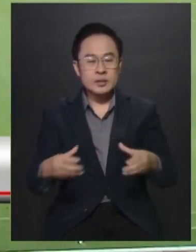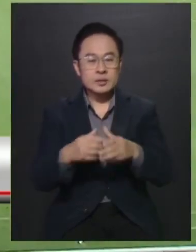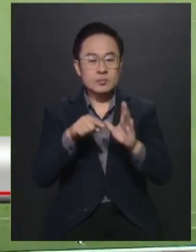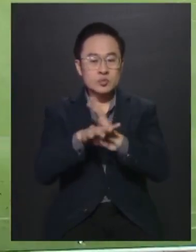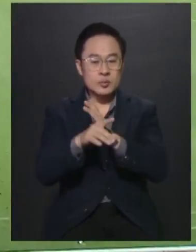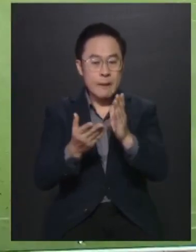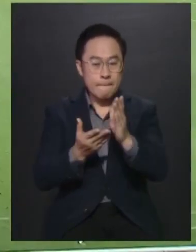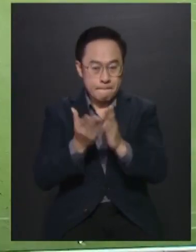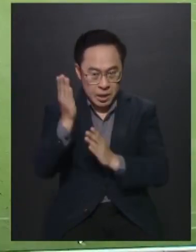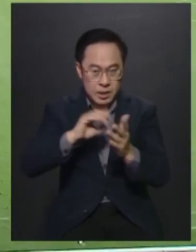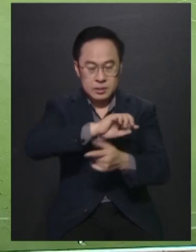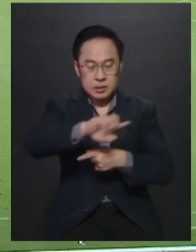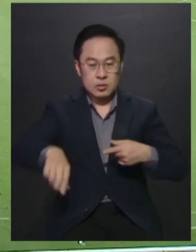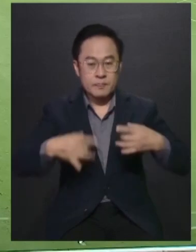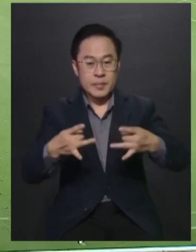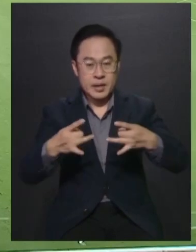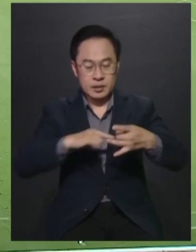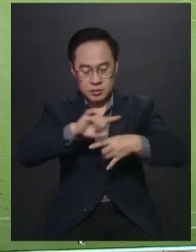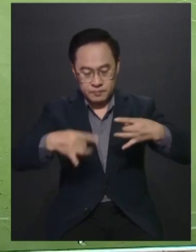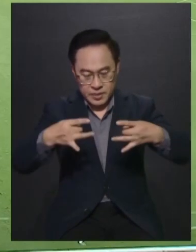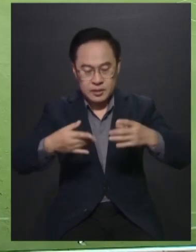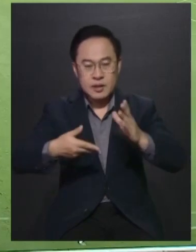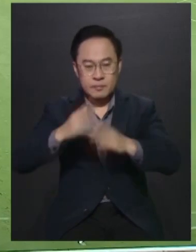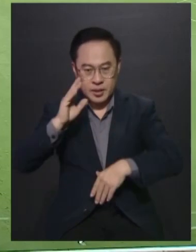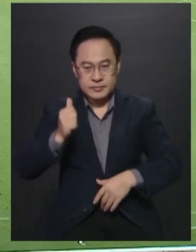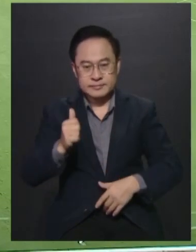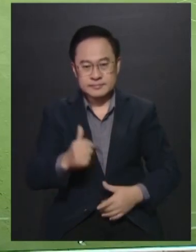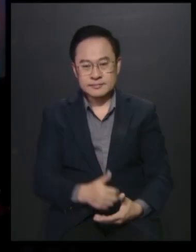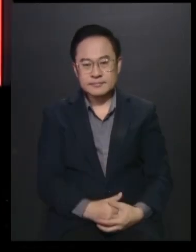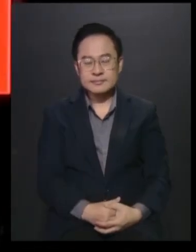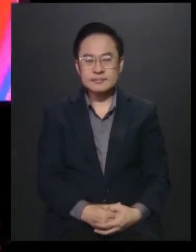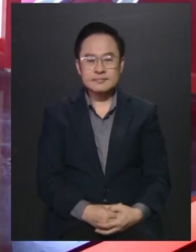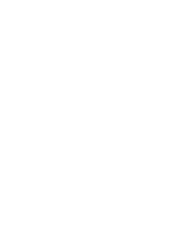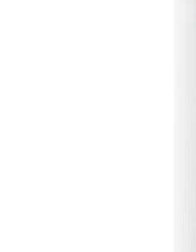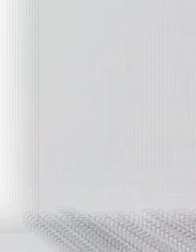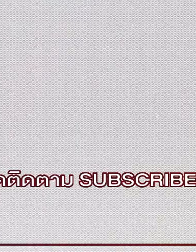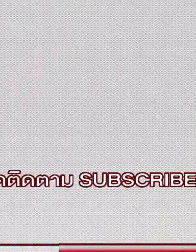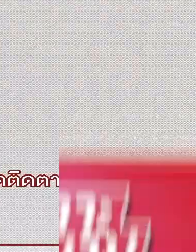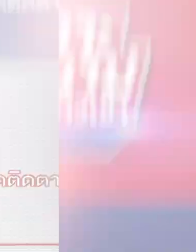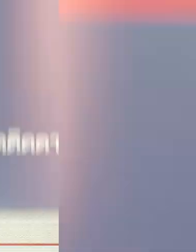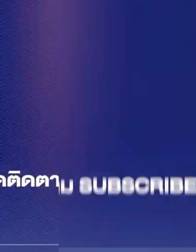นะครับผ่านเข้าสู่รอบ16ทีมในศึกรีโวลีกคัพได้สำเร็จนะครับ